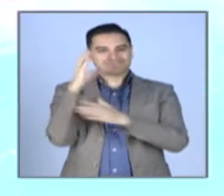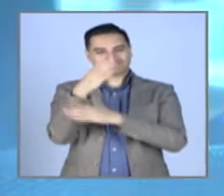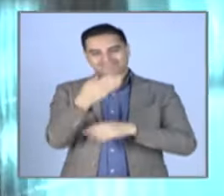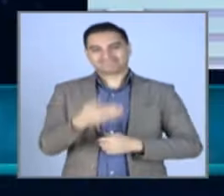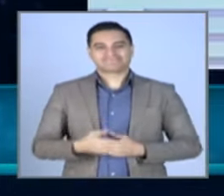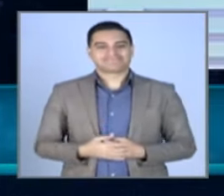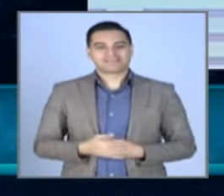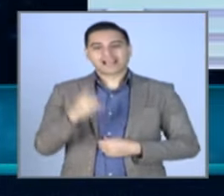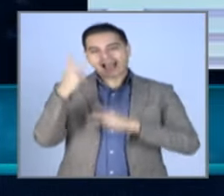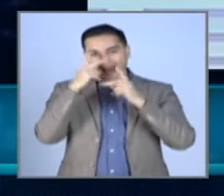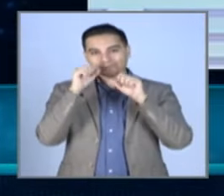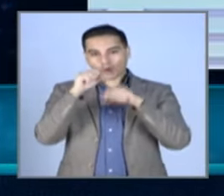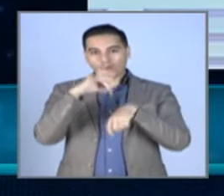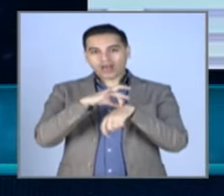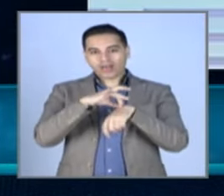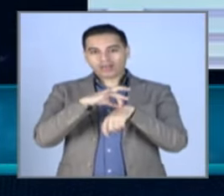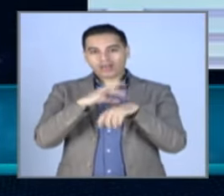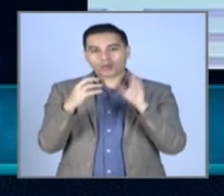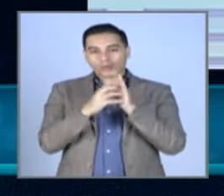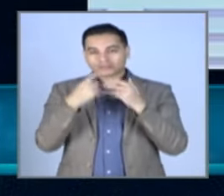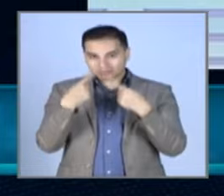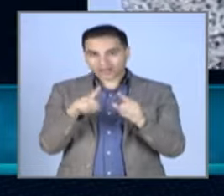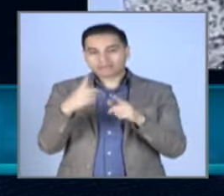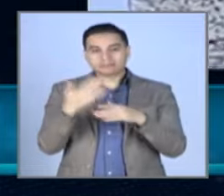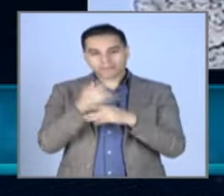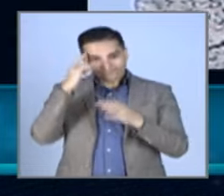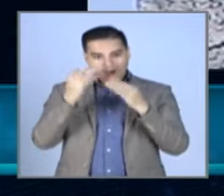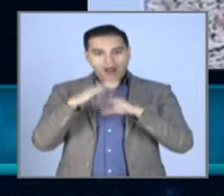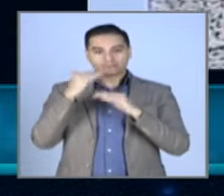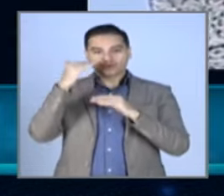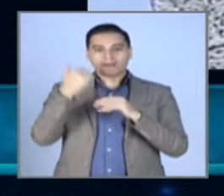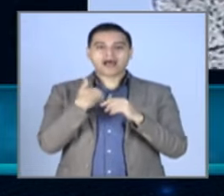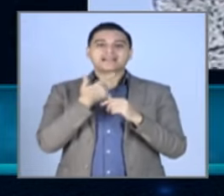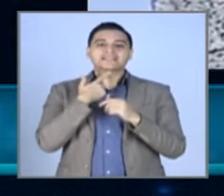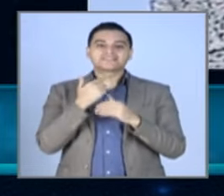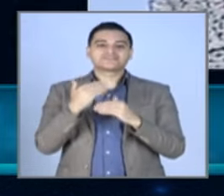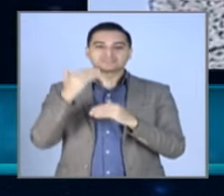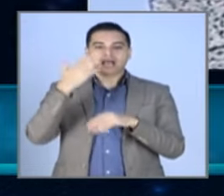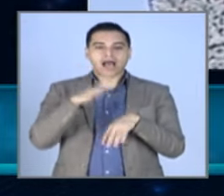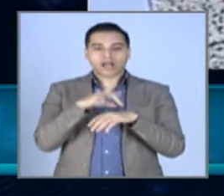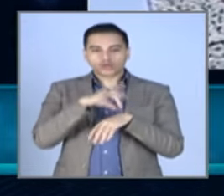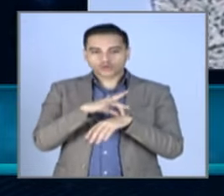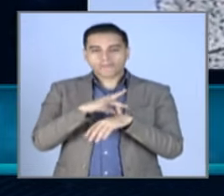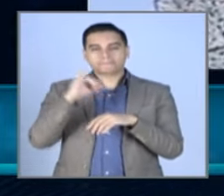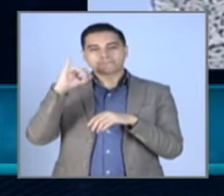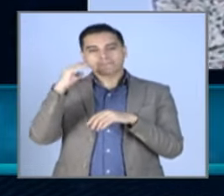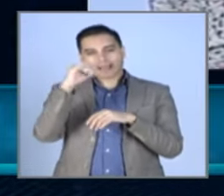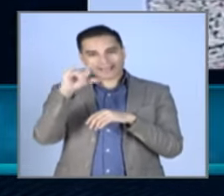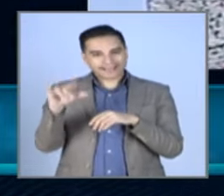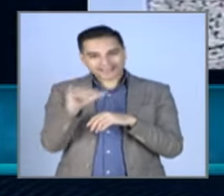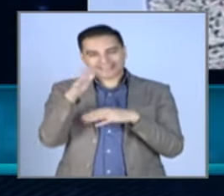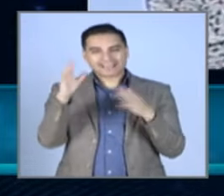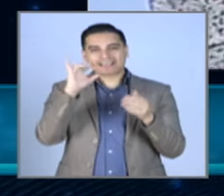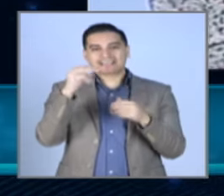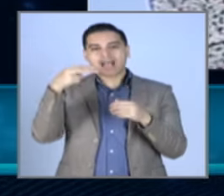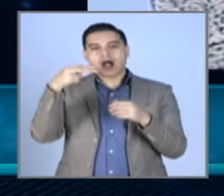ثانيه. حلمك تخش كليه الطب؟ ايوه. بتفكري ازاي في مستقبلك؟ اولا انا نفسي ابقى زي دكتور مجدي يعقوب، هو شرف